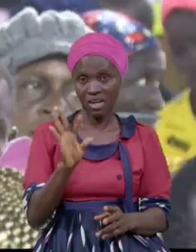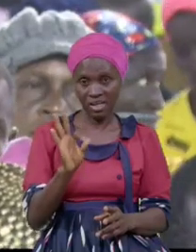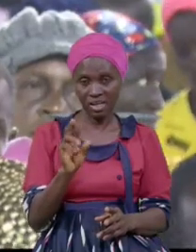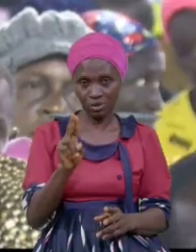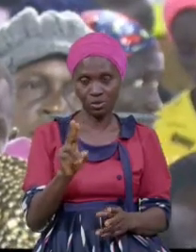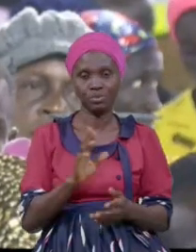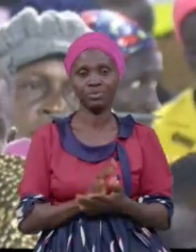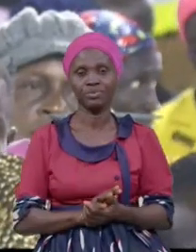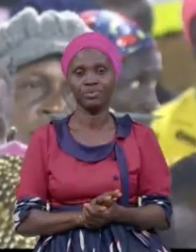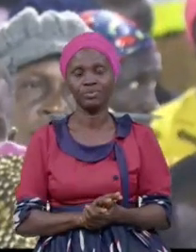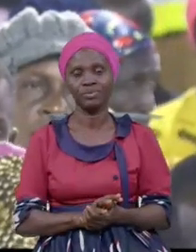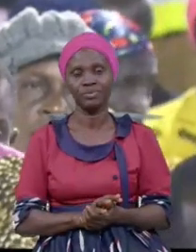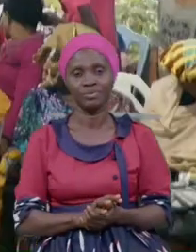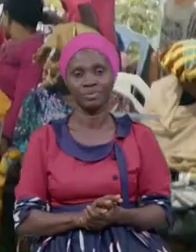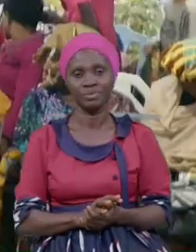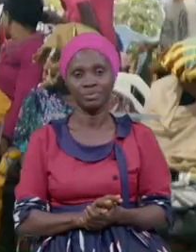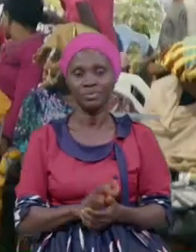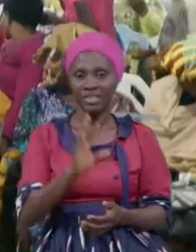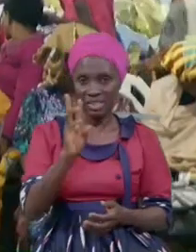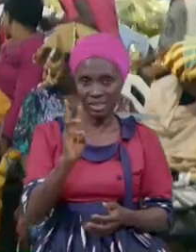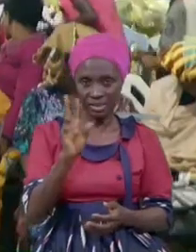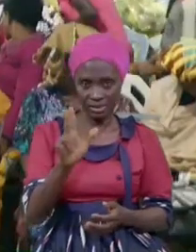92, 63.